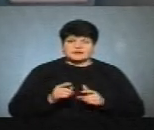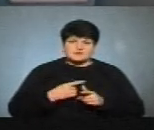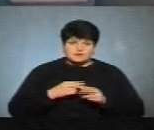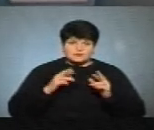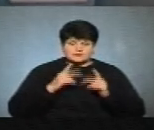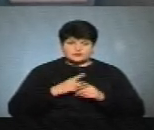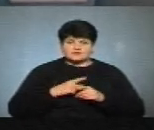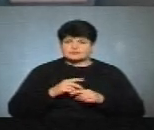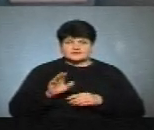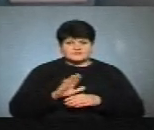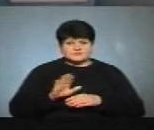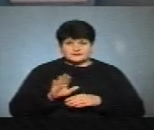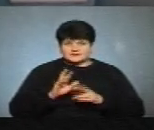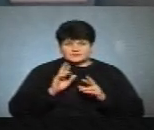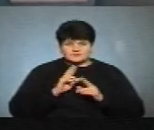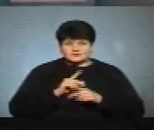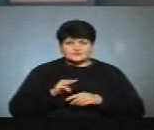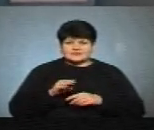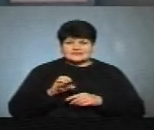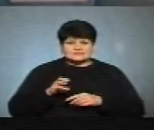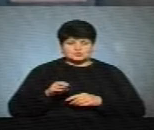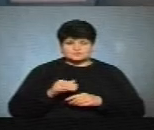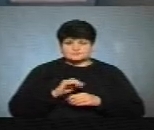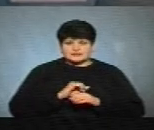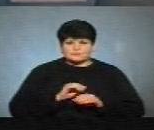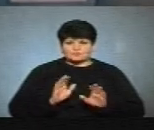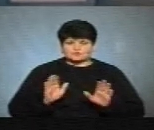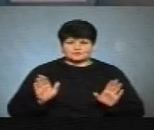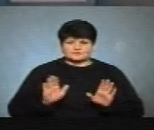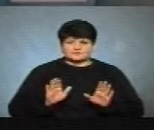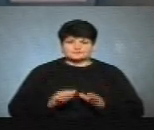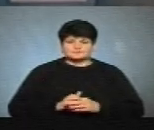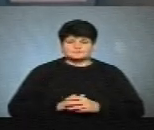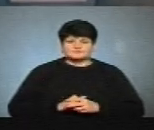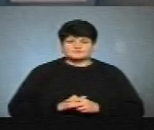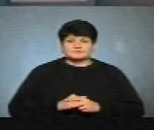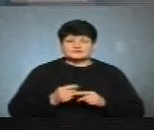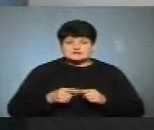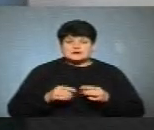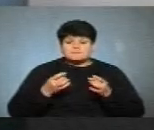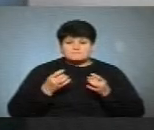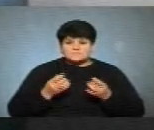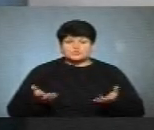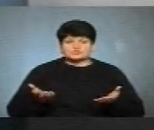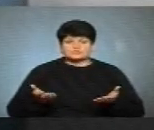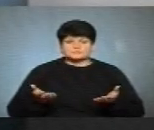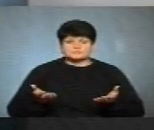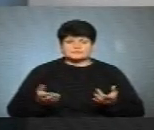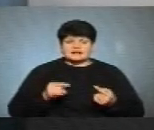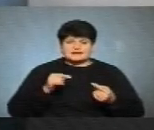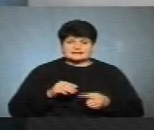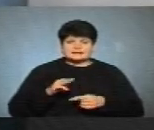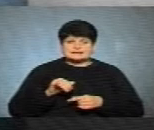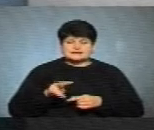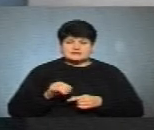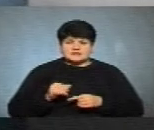і потрібно ще раз повторювати. Ні, помилковість тесту це не може бути. Це не може бути помилковість тесту. Це просто антитіла